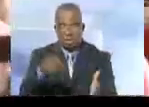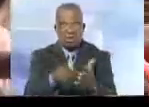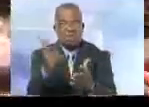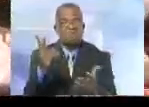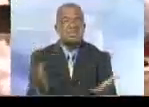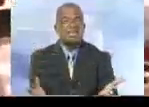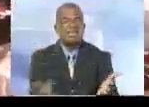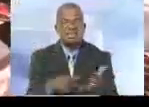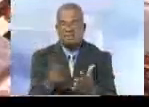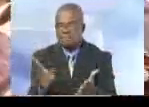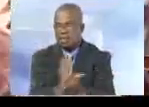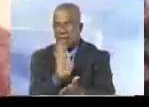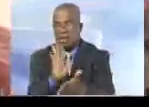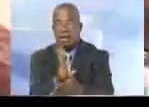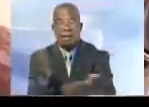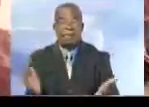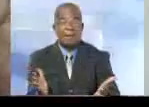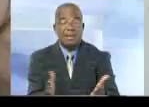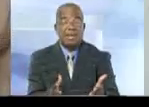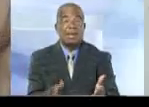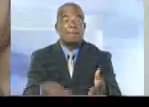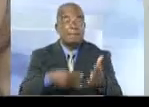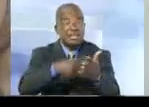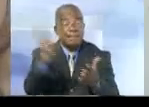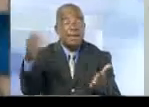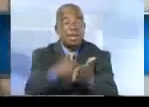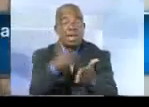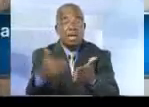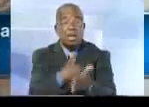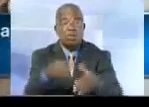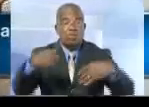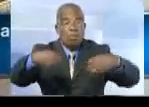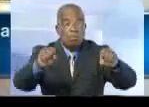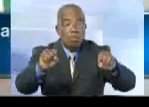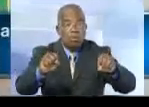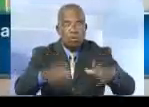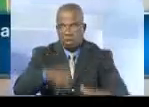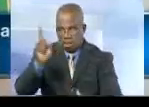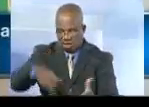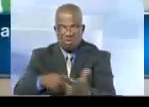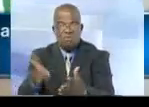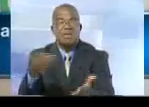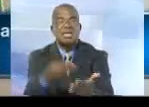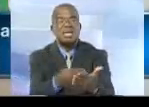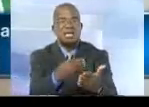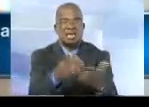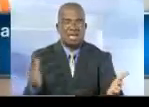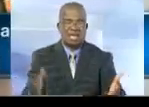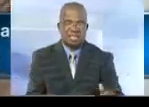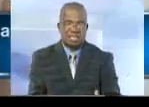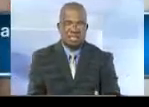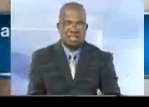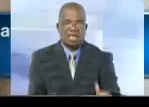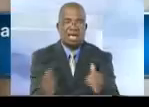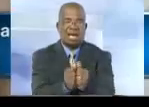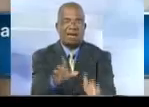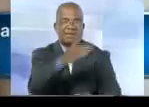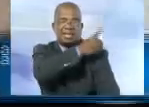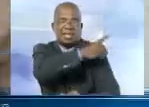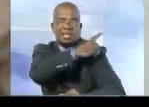décembre 2013 le dédouanement des 10 engins. Faire comprendre à nos parents, à nos concitoyens de ces